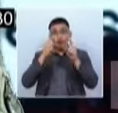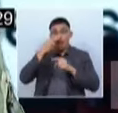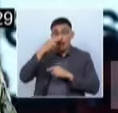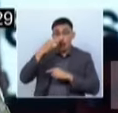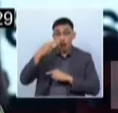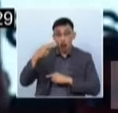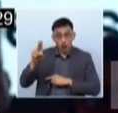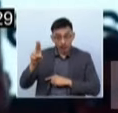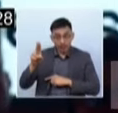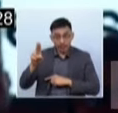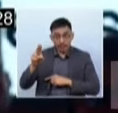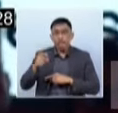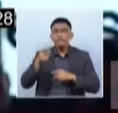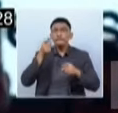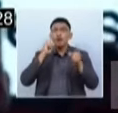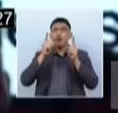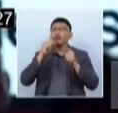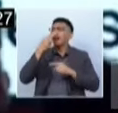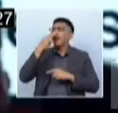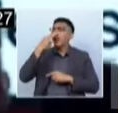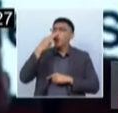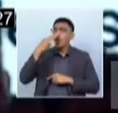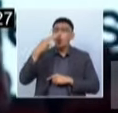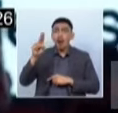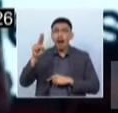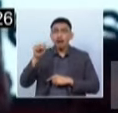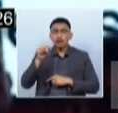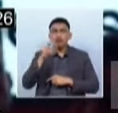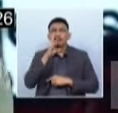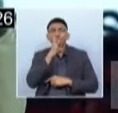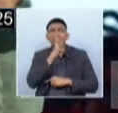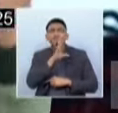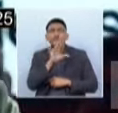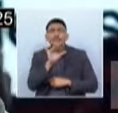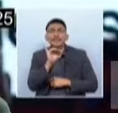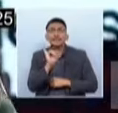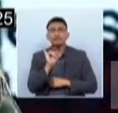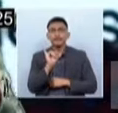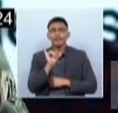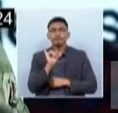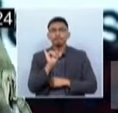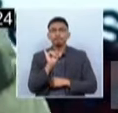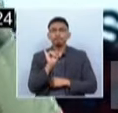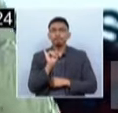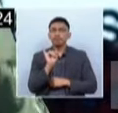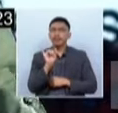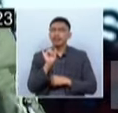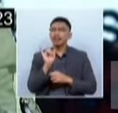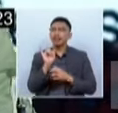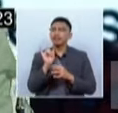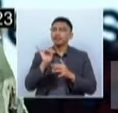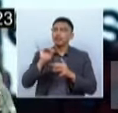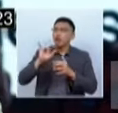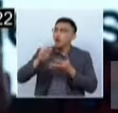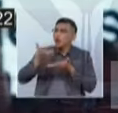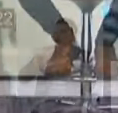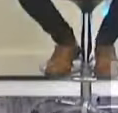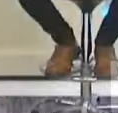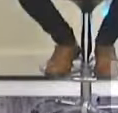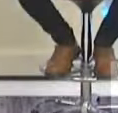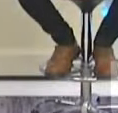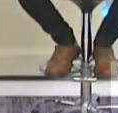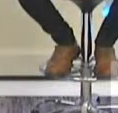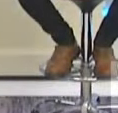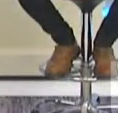dalam sampai gimana kitaar salah satu poin ini bahkan menyebutkan harus ada Duta cber ya ada mata pengamatul Iya jadi saya